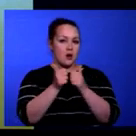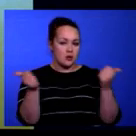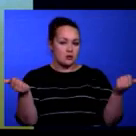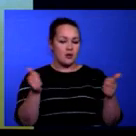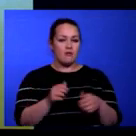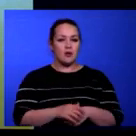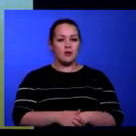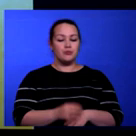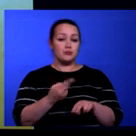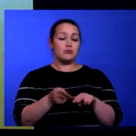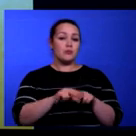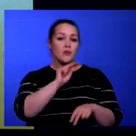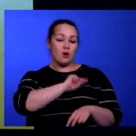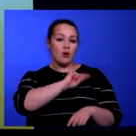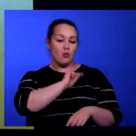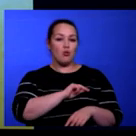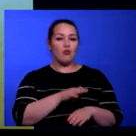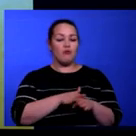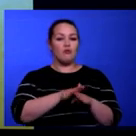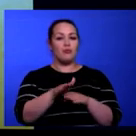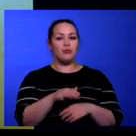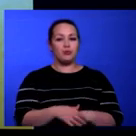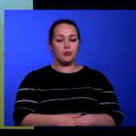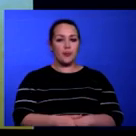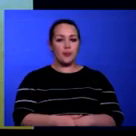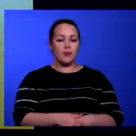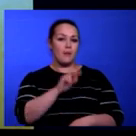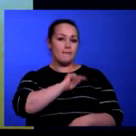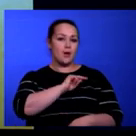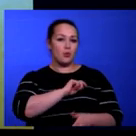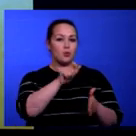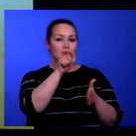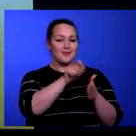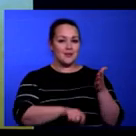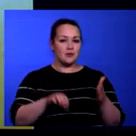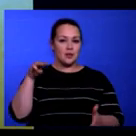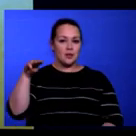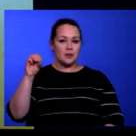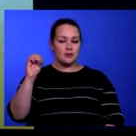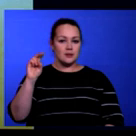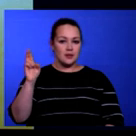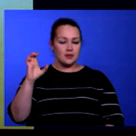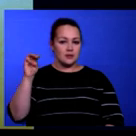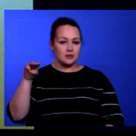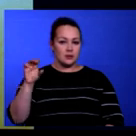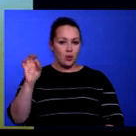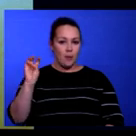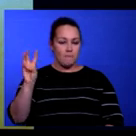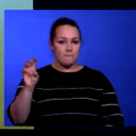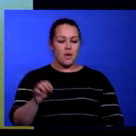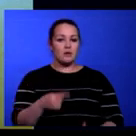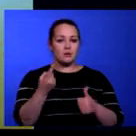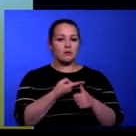справились а теперь поработаем с текстом ребята послушайте текст называется